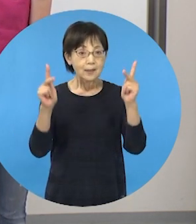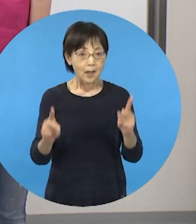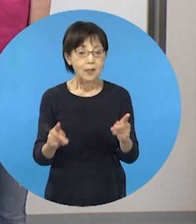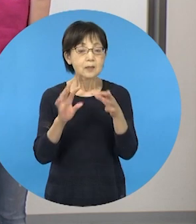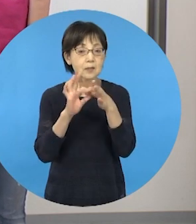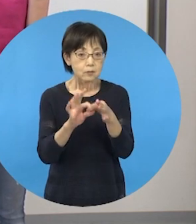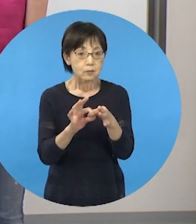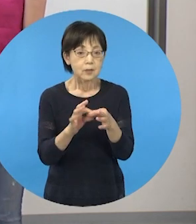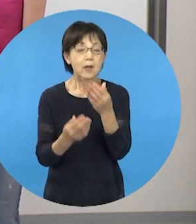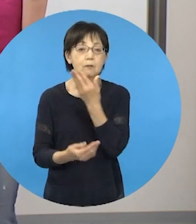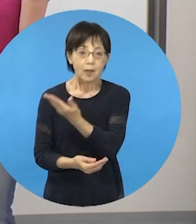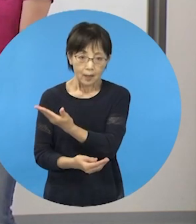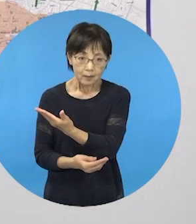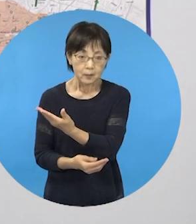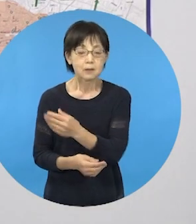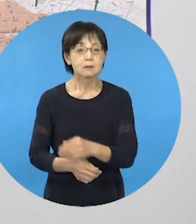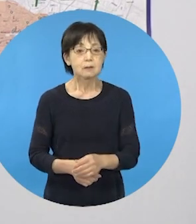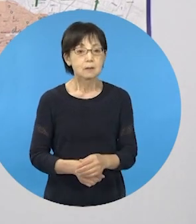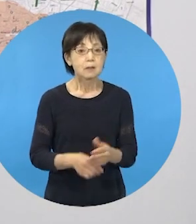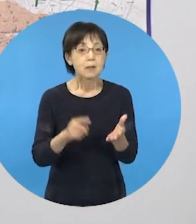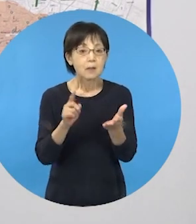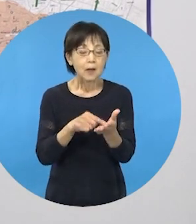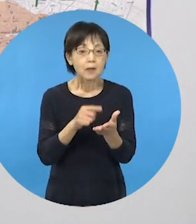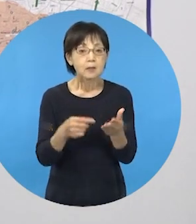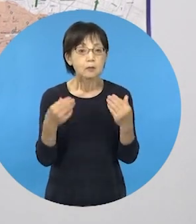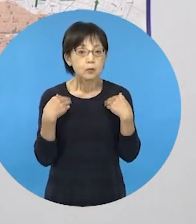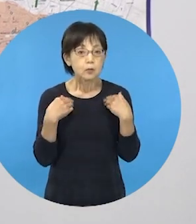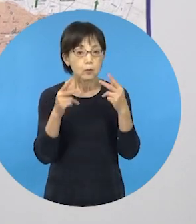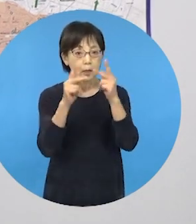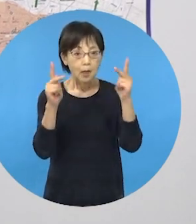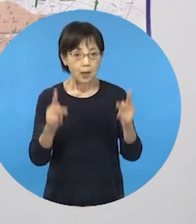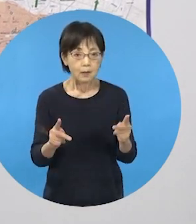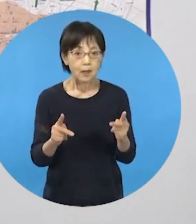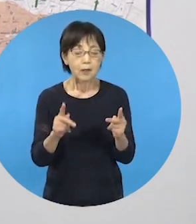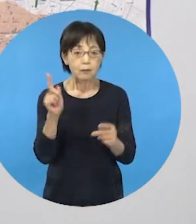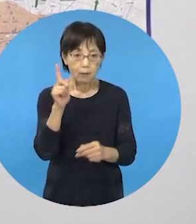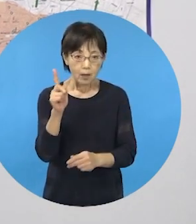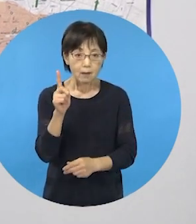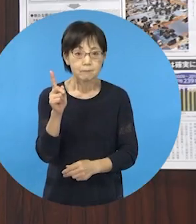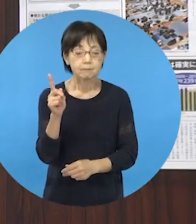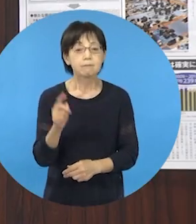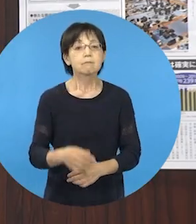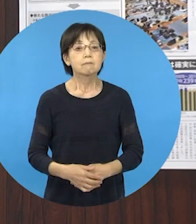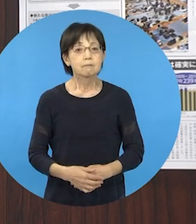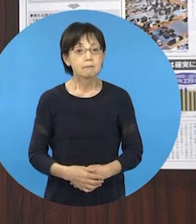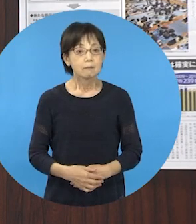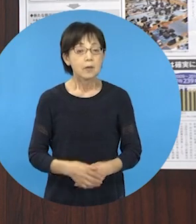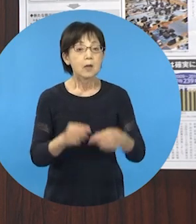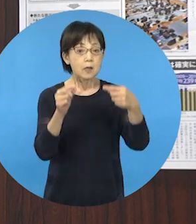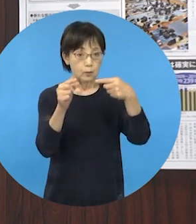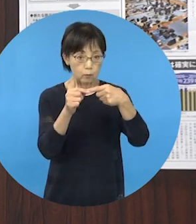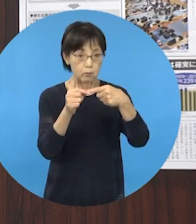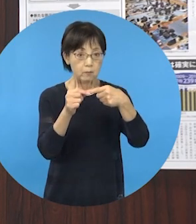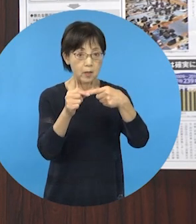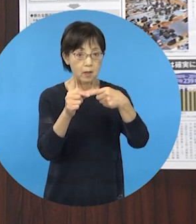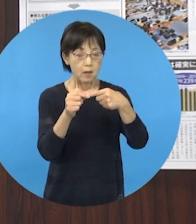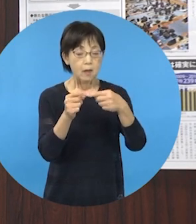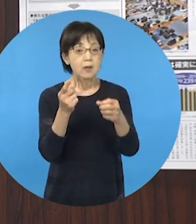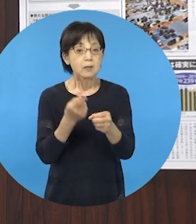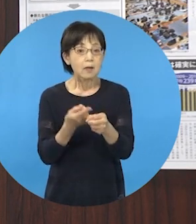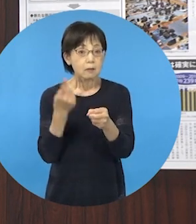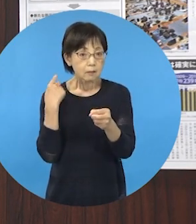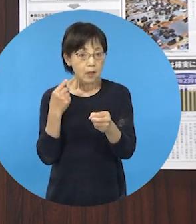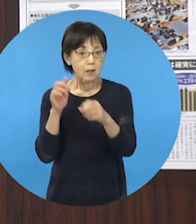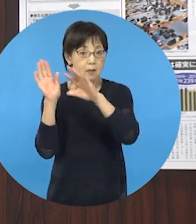伺いたいと思います。具体的にどのような課題が確認されたんでしょうか。 一つ目としては、昨年